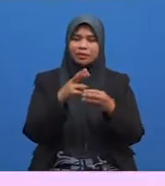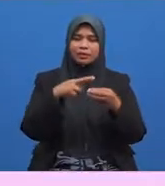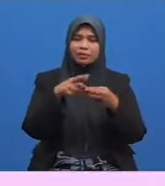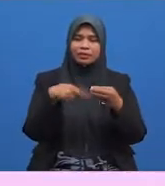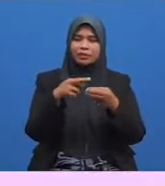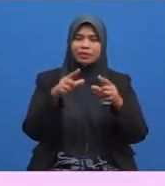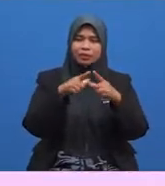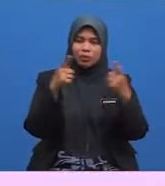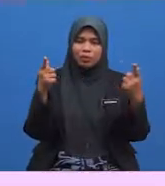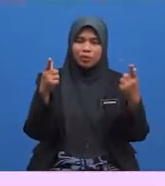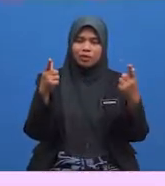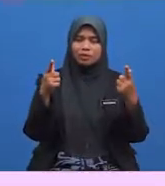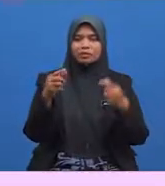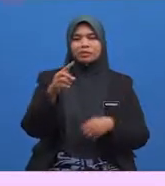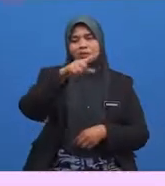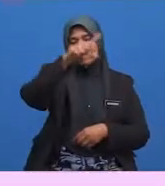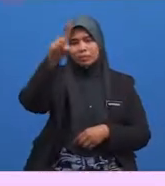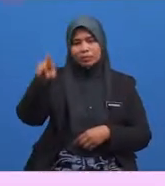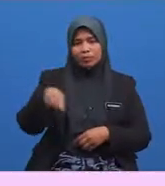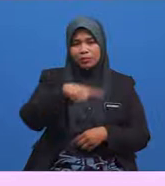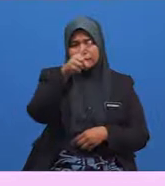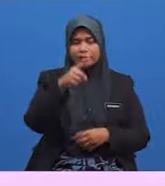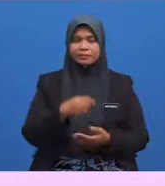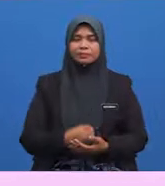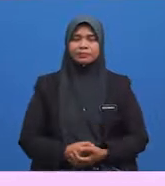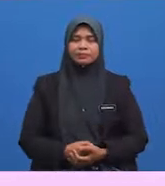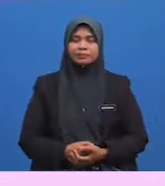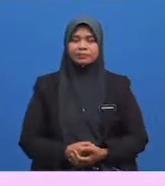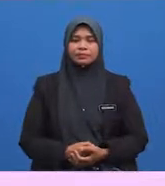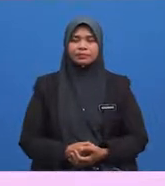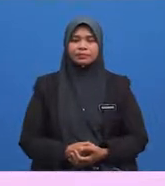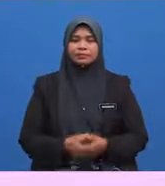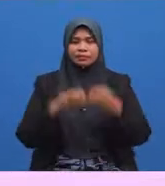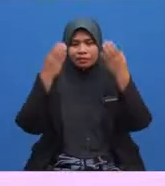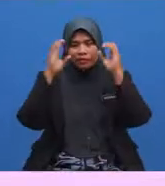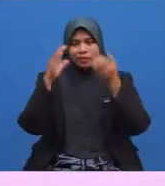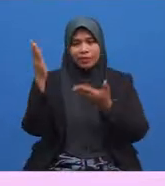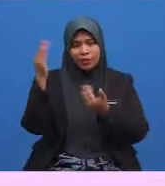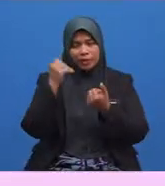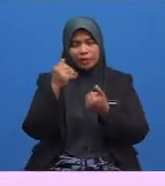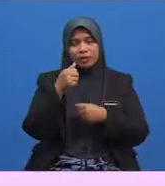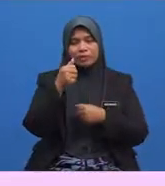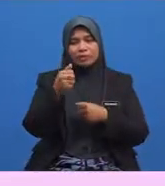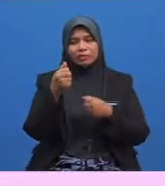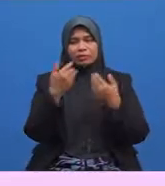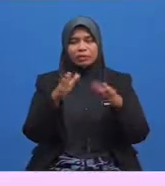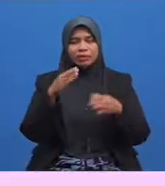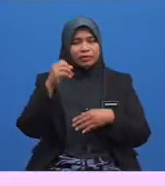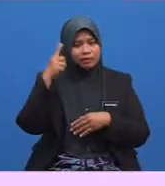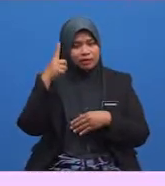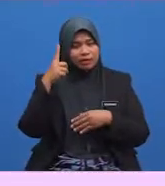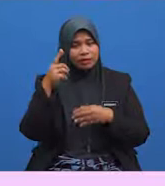iaitu πj kuasa 2. Cikgu harap anda telah faham